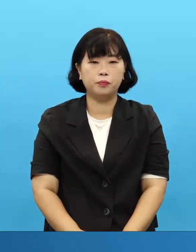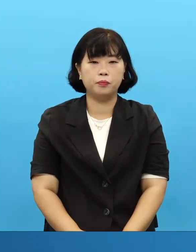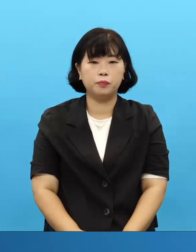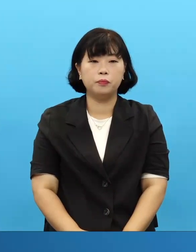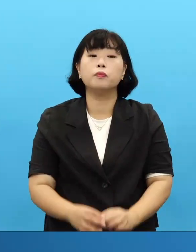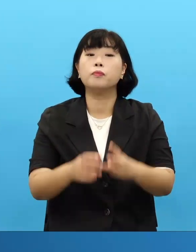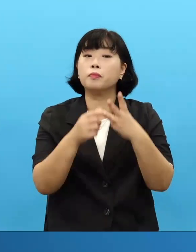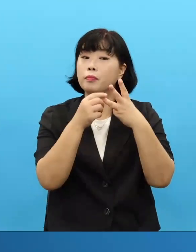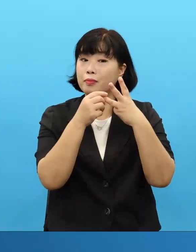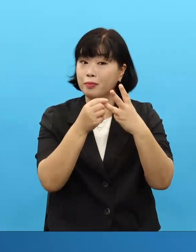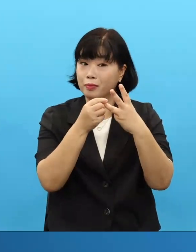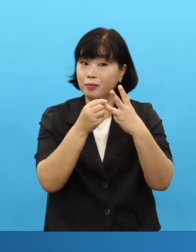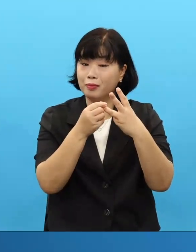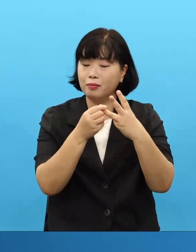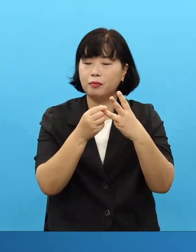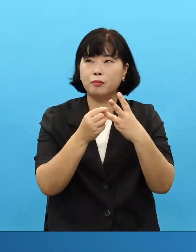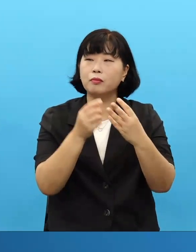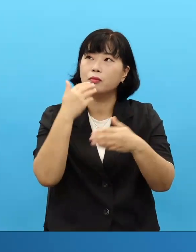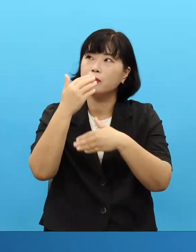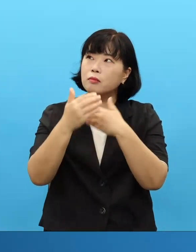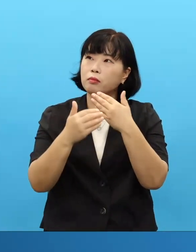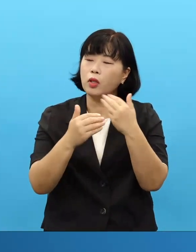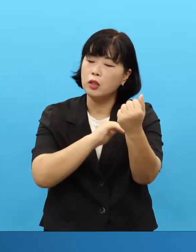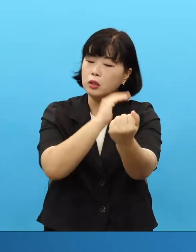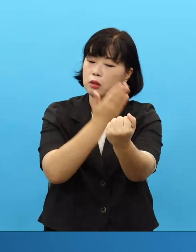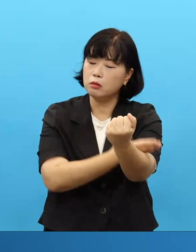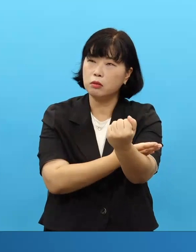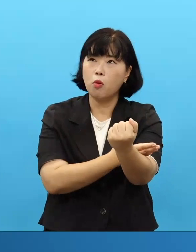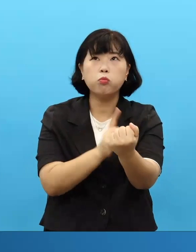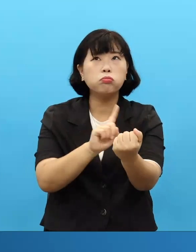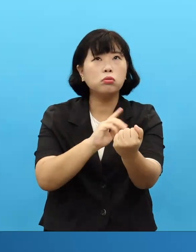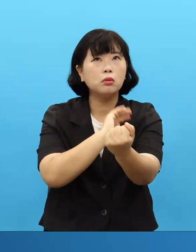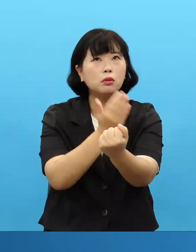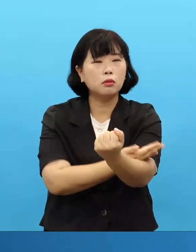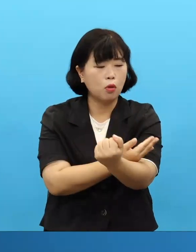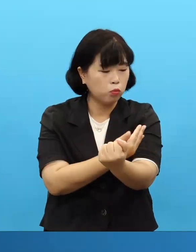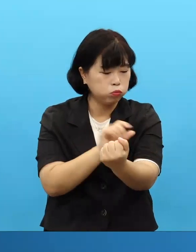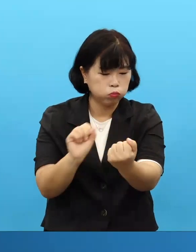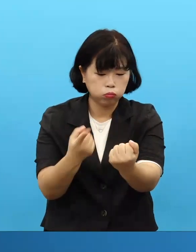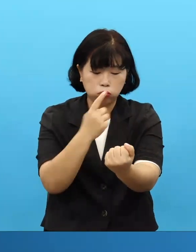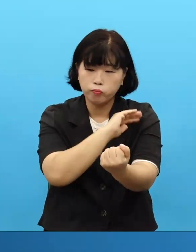어떤 능력이라 해야 되겠냐. And what kind of power ought it be?